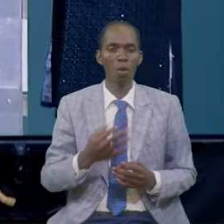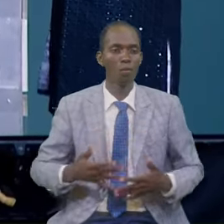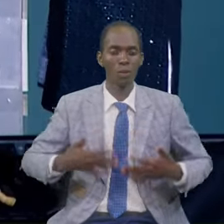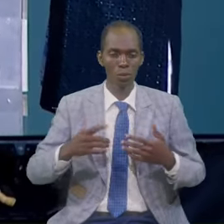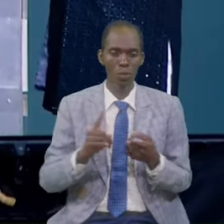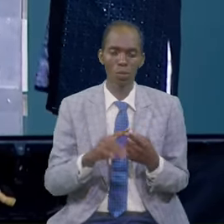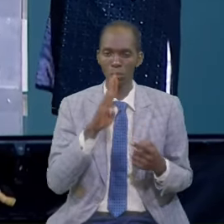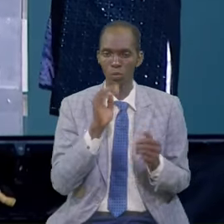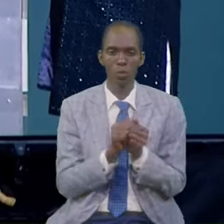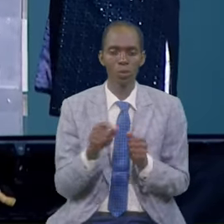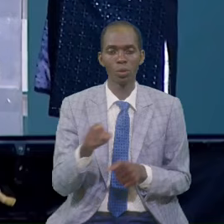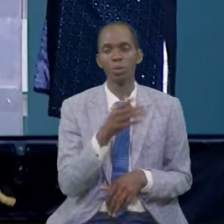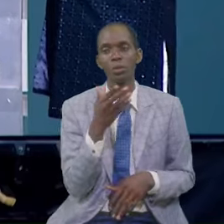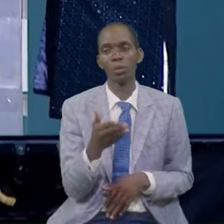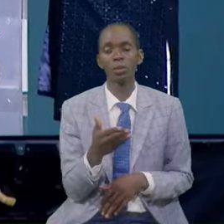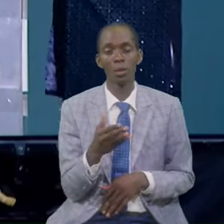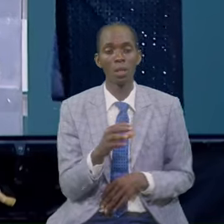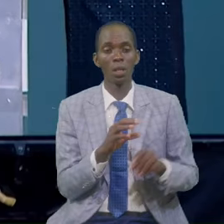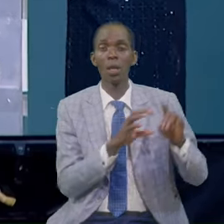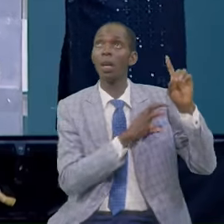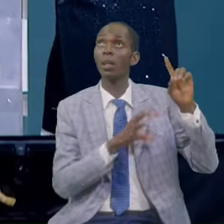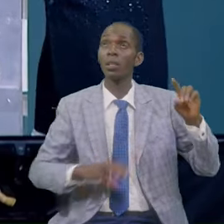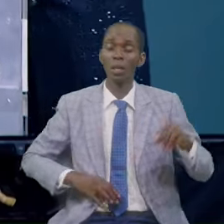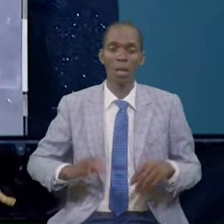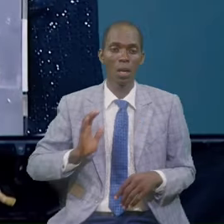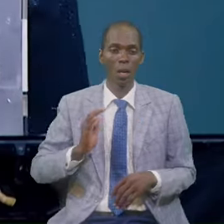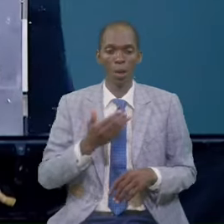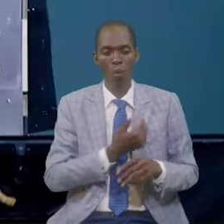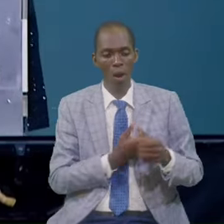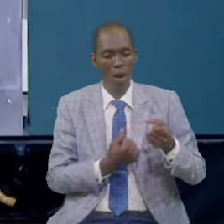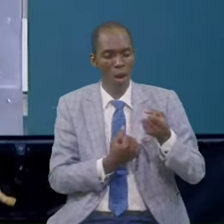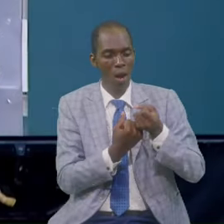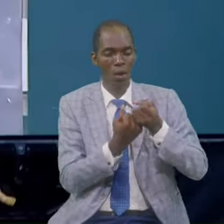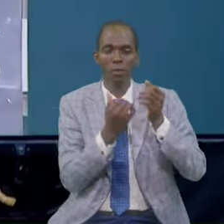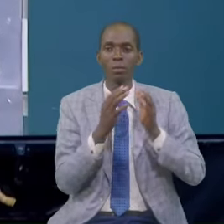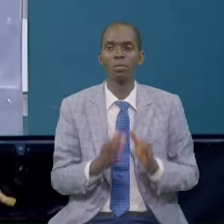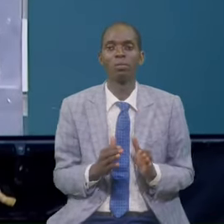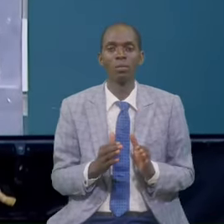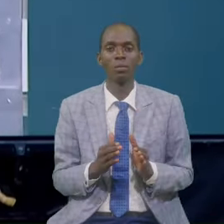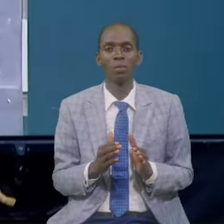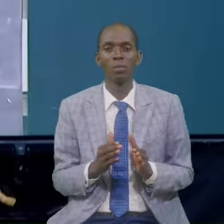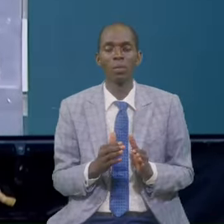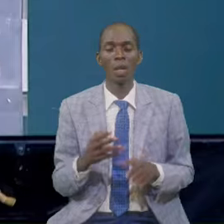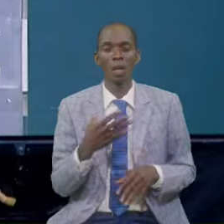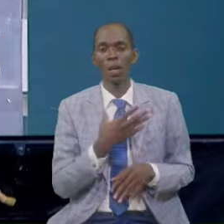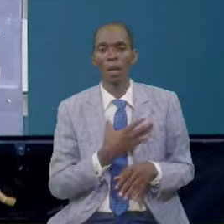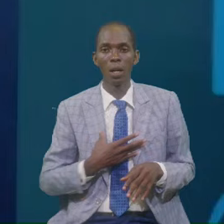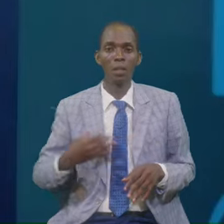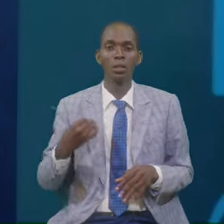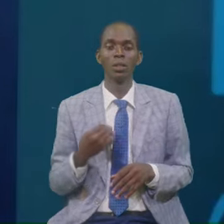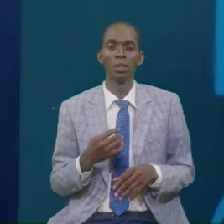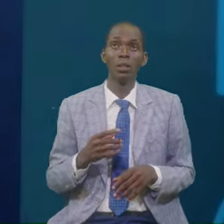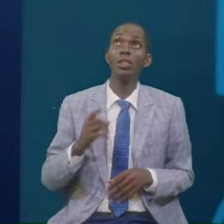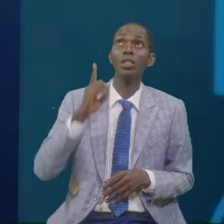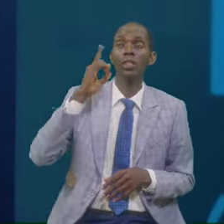sthayi ledu. Christ our advocate, mana nyayavadi aina Christu, and is making intercession for you. adi